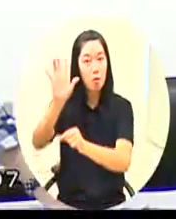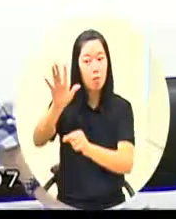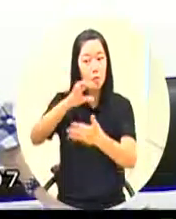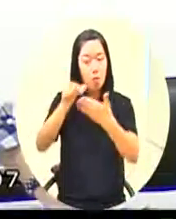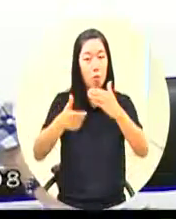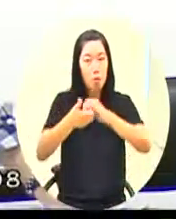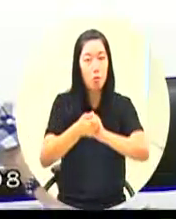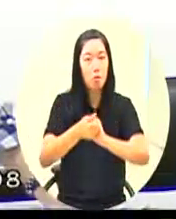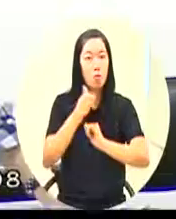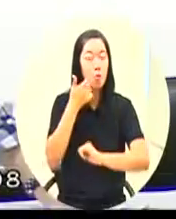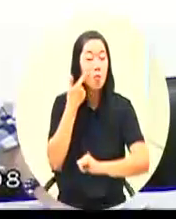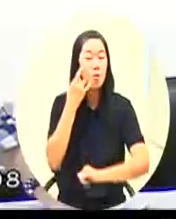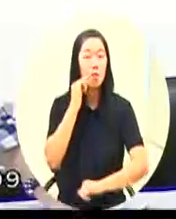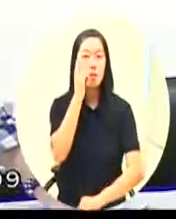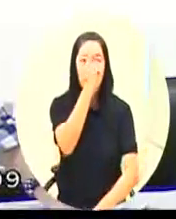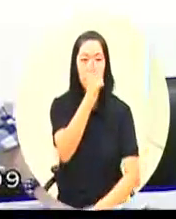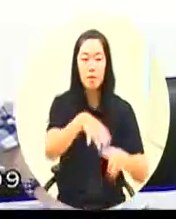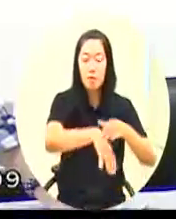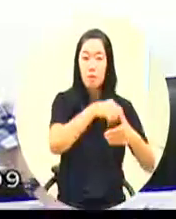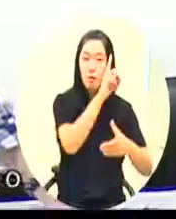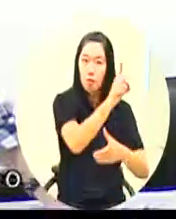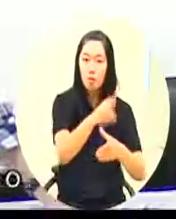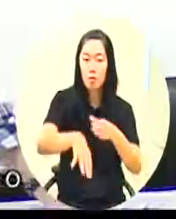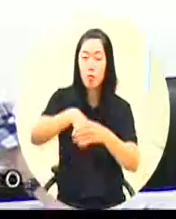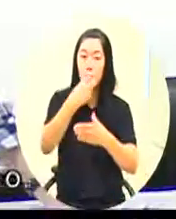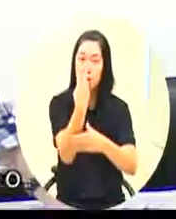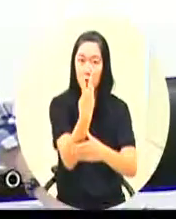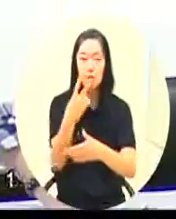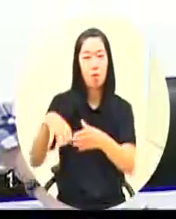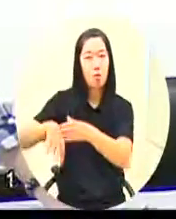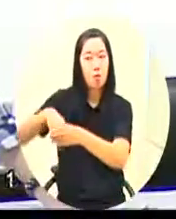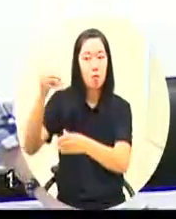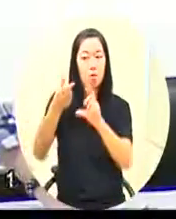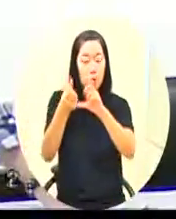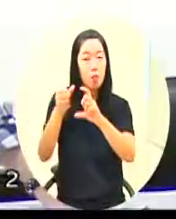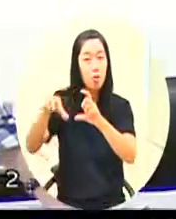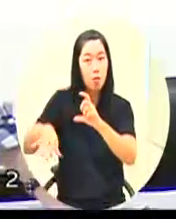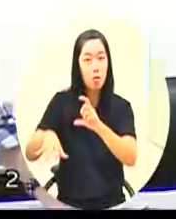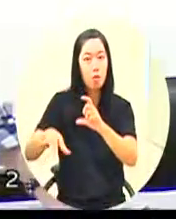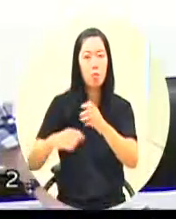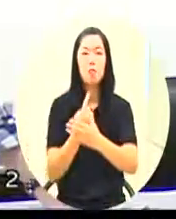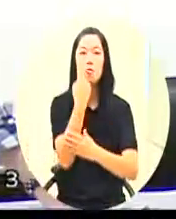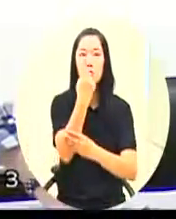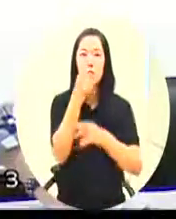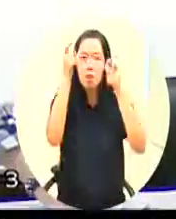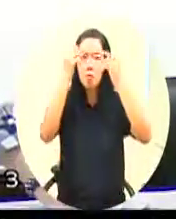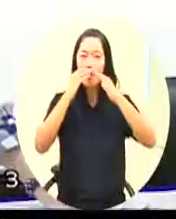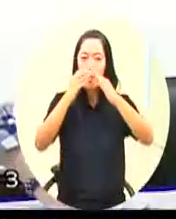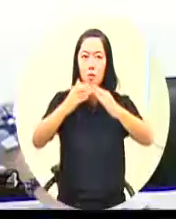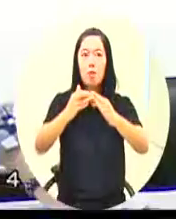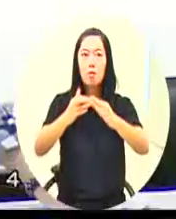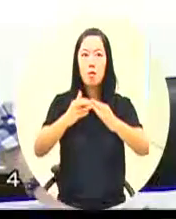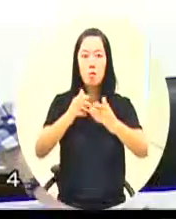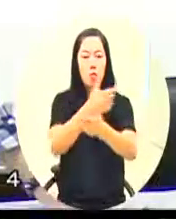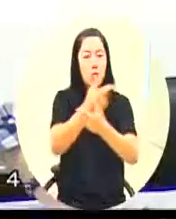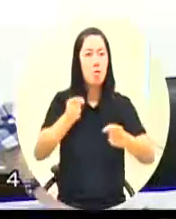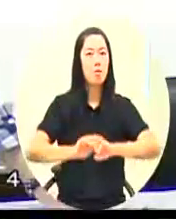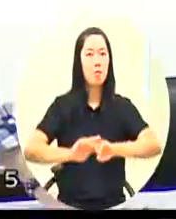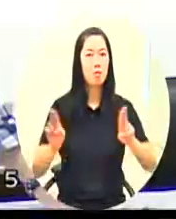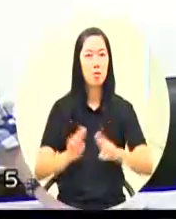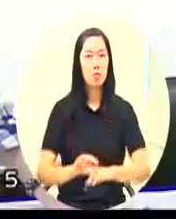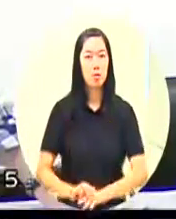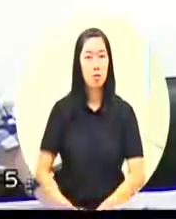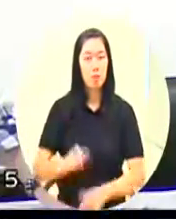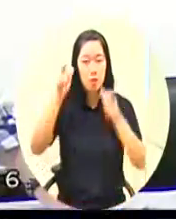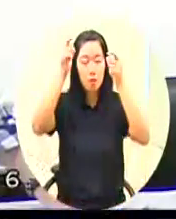家长就抽一间，有的抽两间，有的是抽你的区域，但是只有我们高雄市是全面开放，所以我们